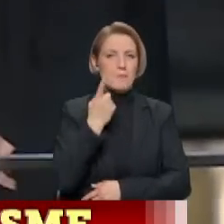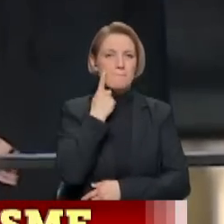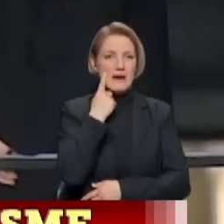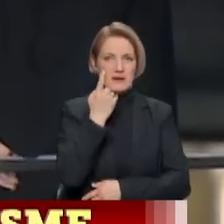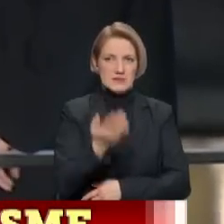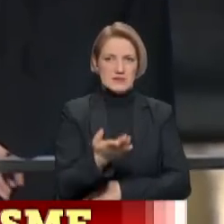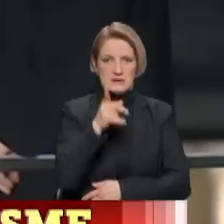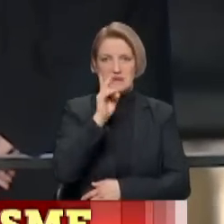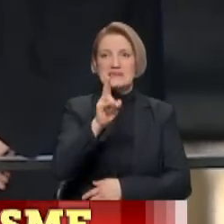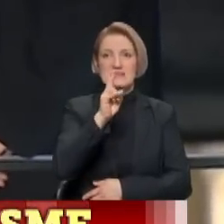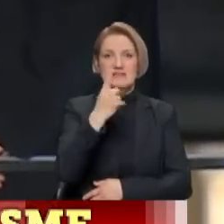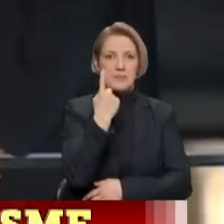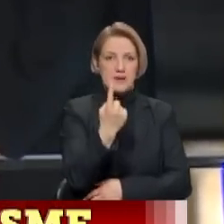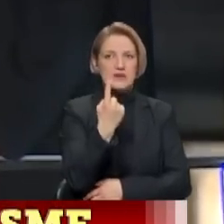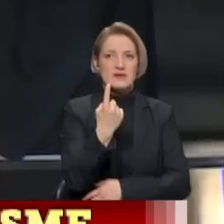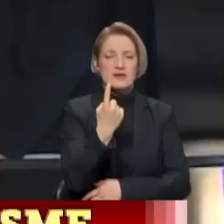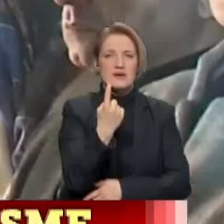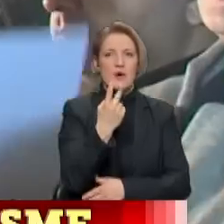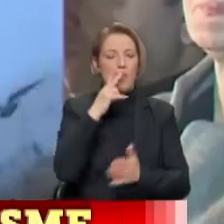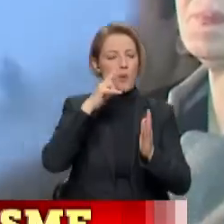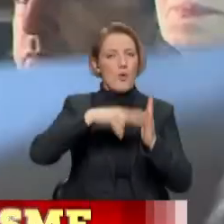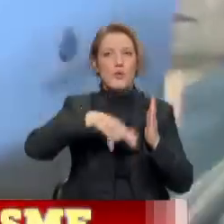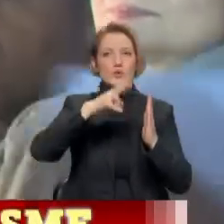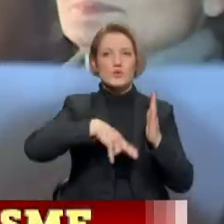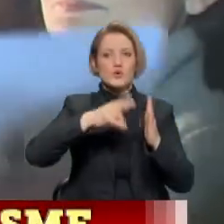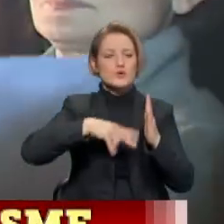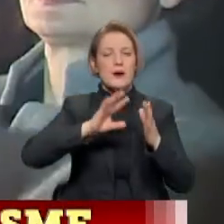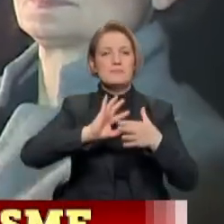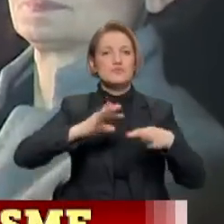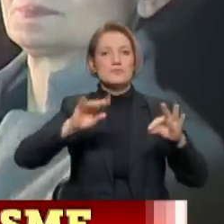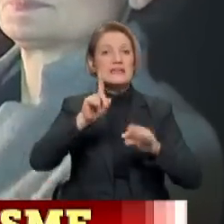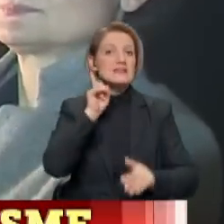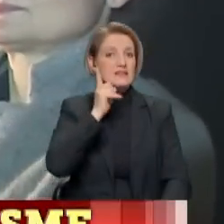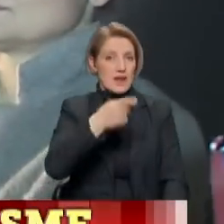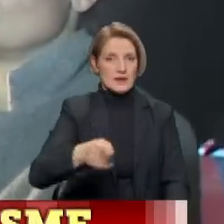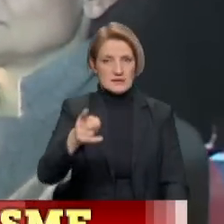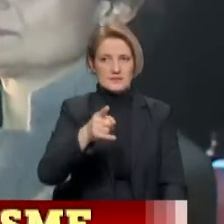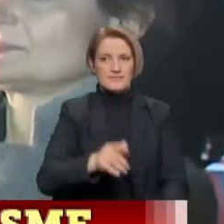Bakın, size bir okuyacağım sözü lütfen